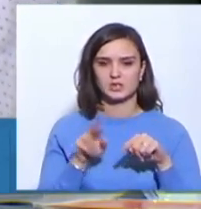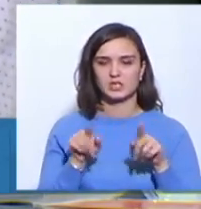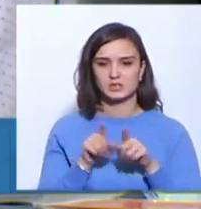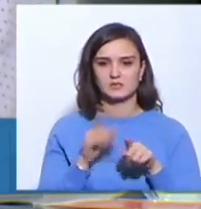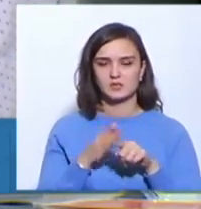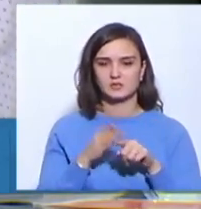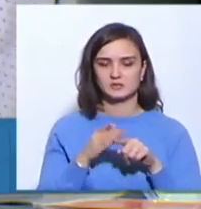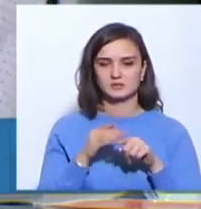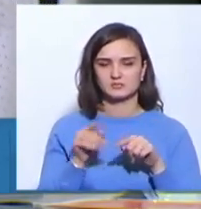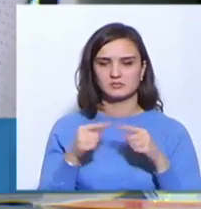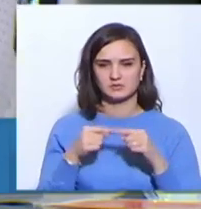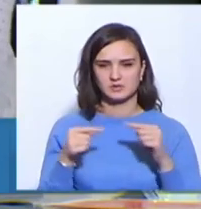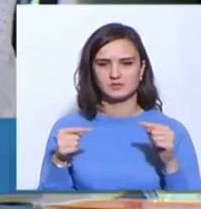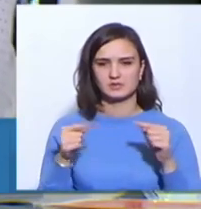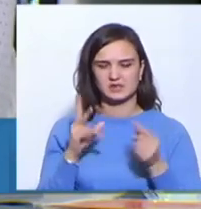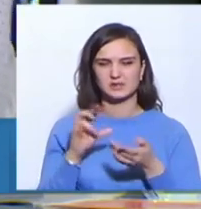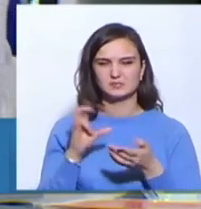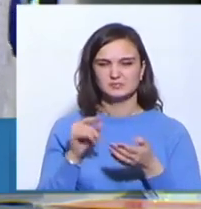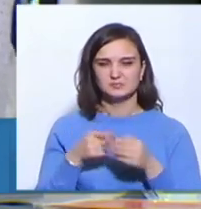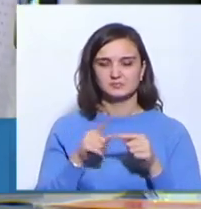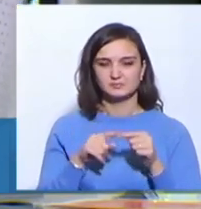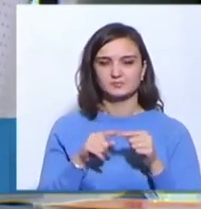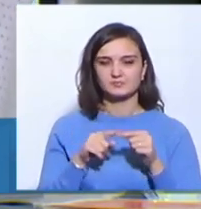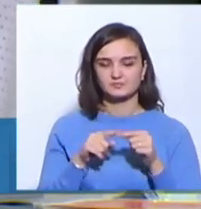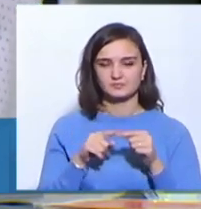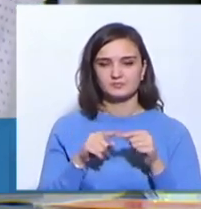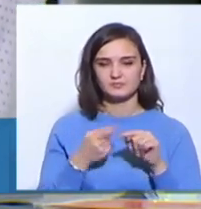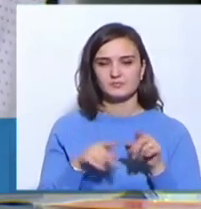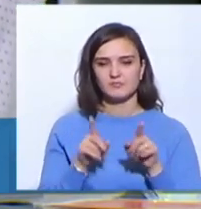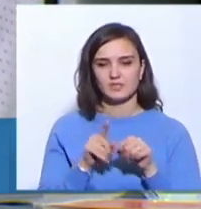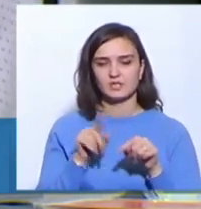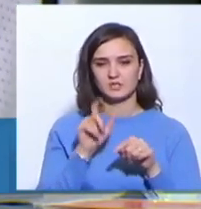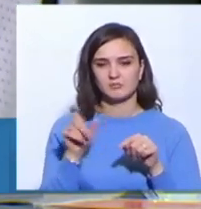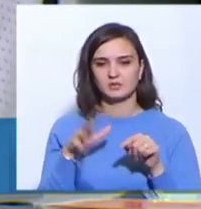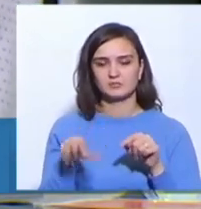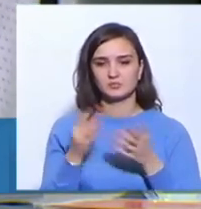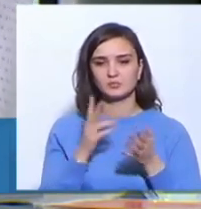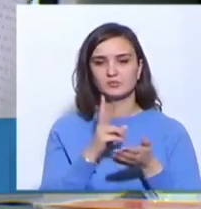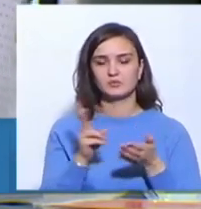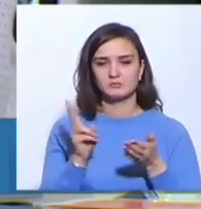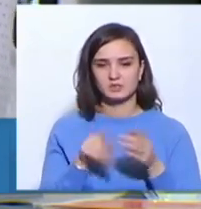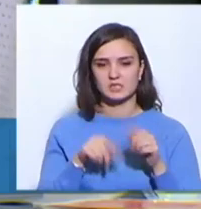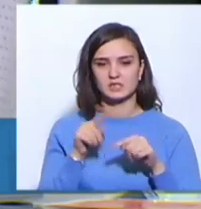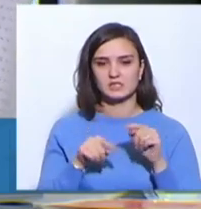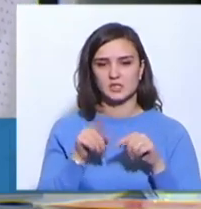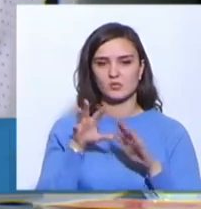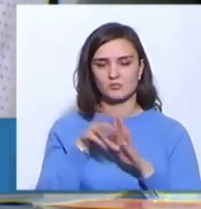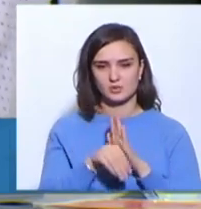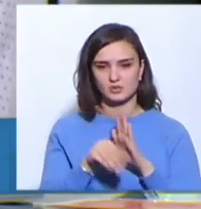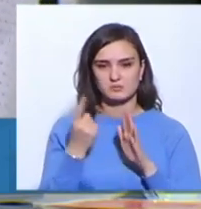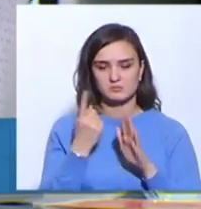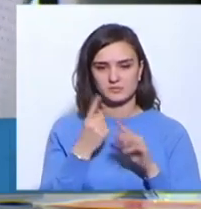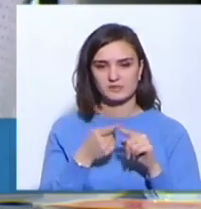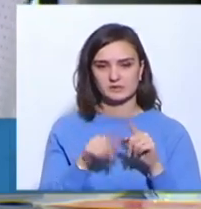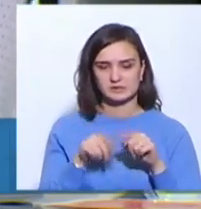არის პირდაპირ არაპოლიპური კიბო, მემკვიდრეობითი არაპოლიპური კიბო. ესეთი ადამიანებს თუ ვინმე ნათესაობაში პირველი